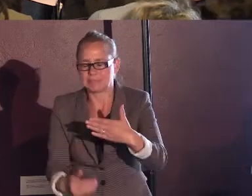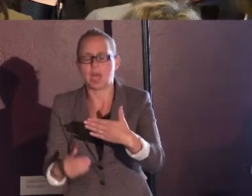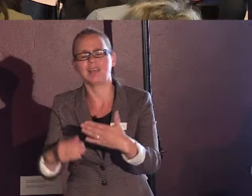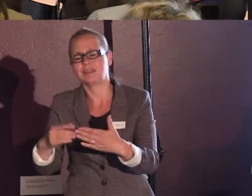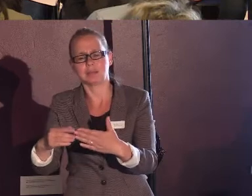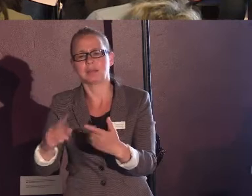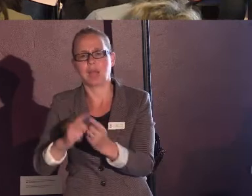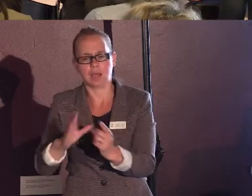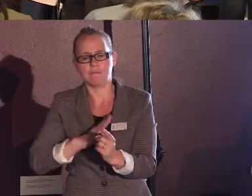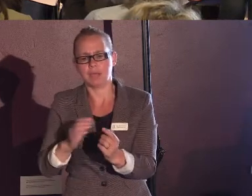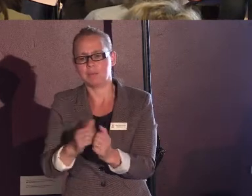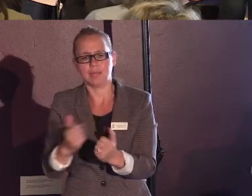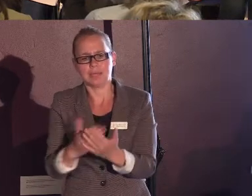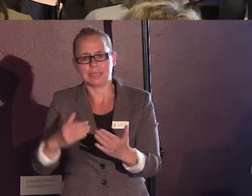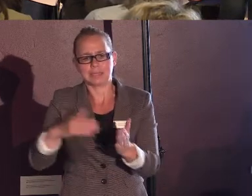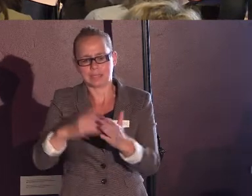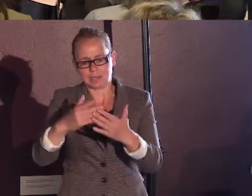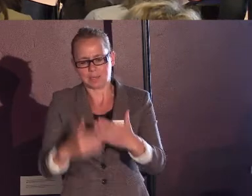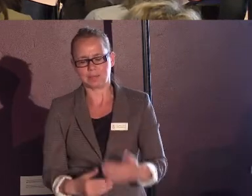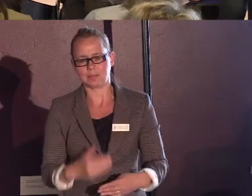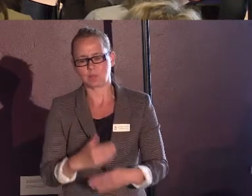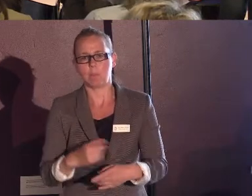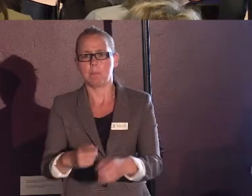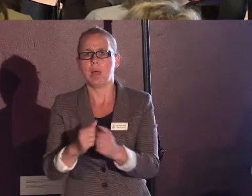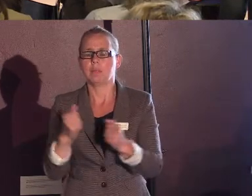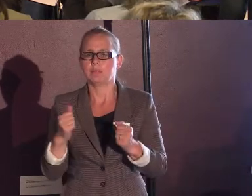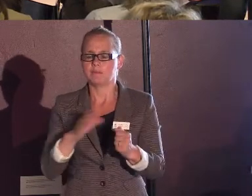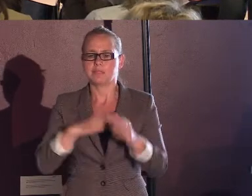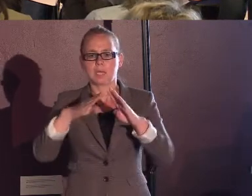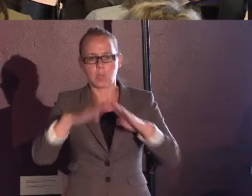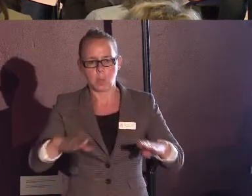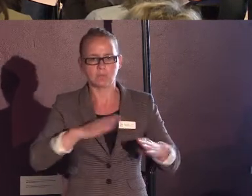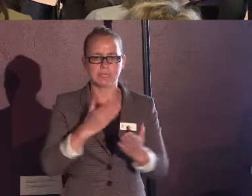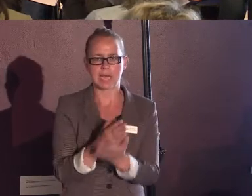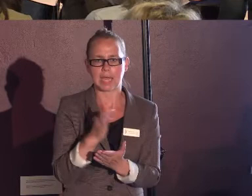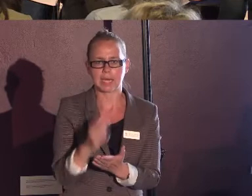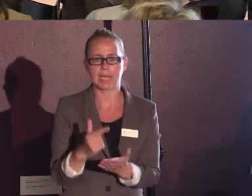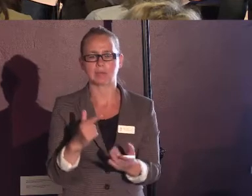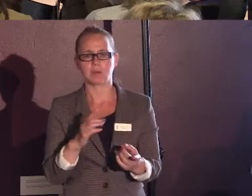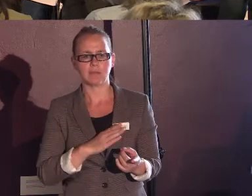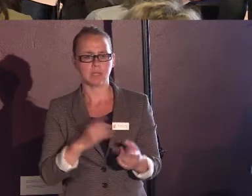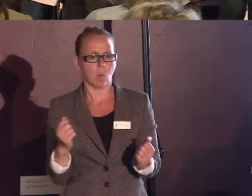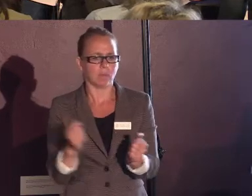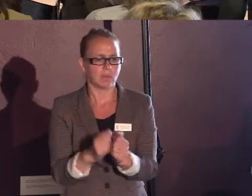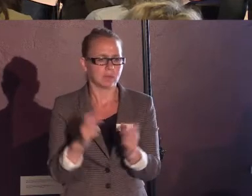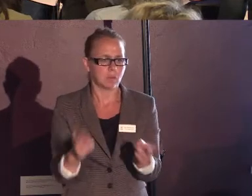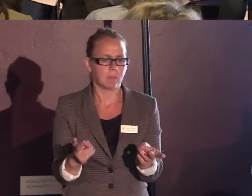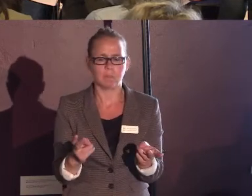finns det säkert, men de når liksom inte ända längst ner. Då är det att det finns ett lugn och det finns en säkerhet och det finns någonting som